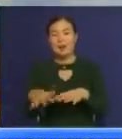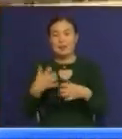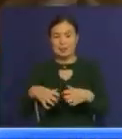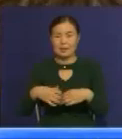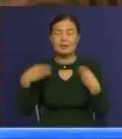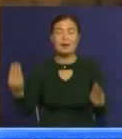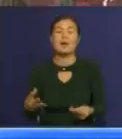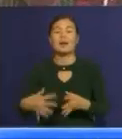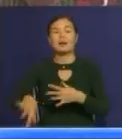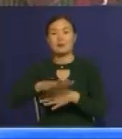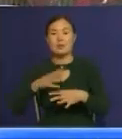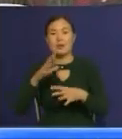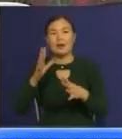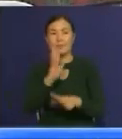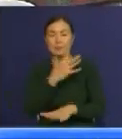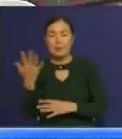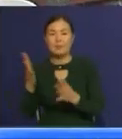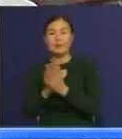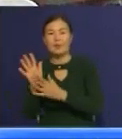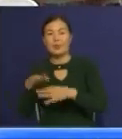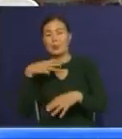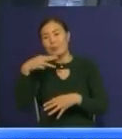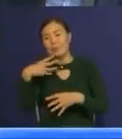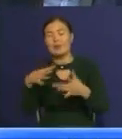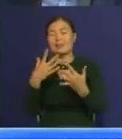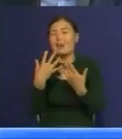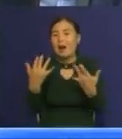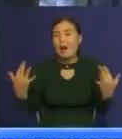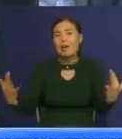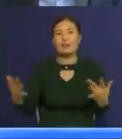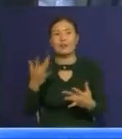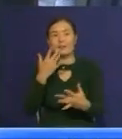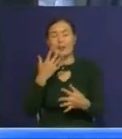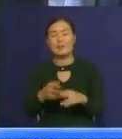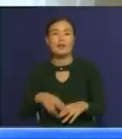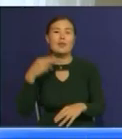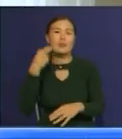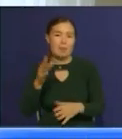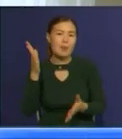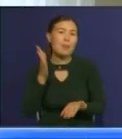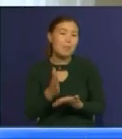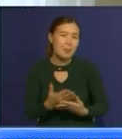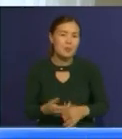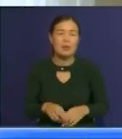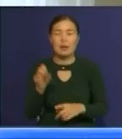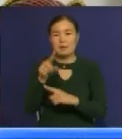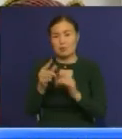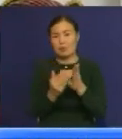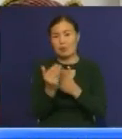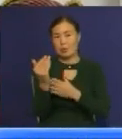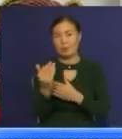берген. Елді мекенде бау-бақша дақылдарынан бастап ұлттық өнімнің түр-түрі шығарылады. Сапа бар, сондықтан болар сұраныс